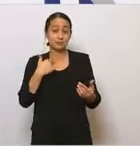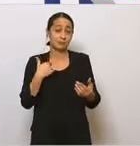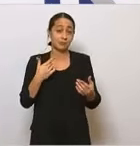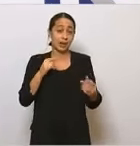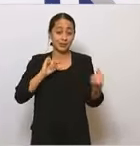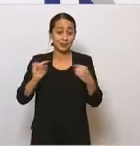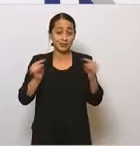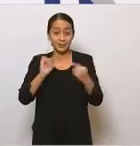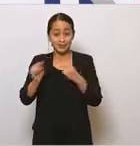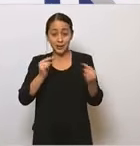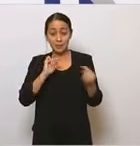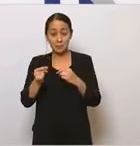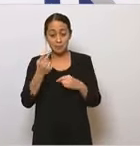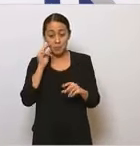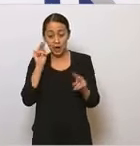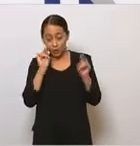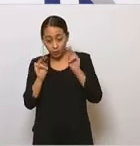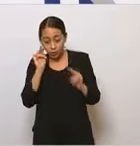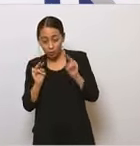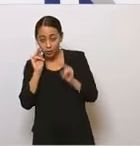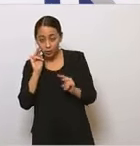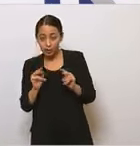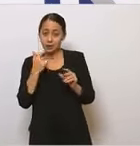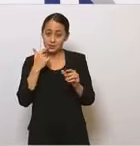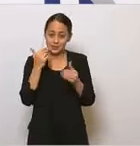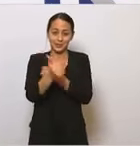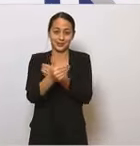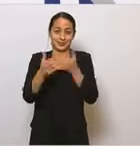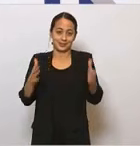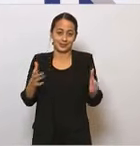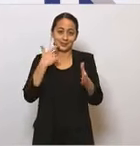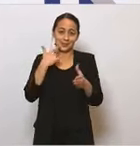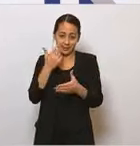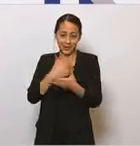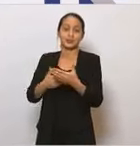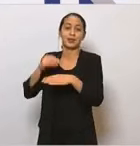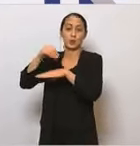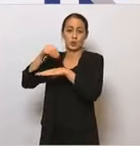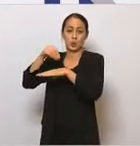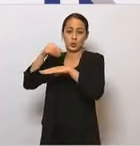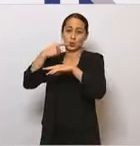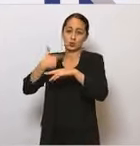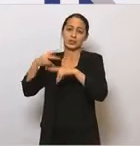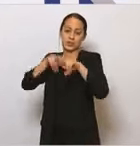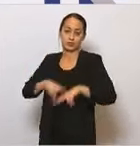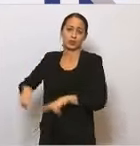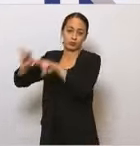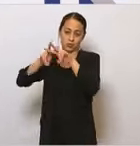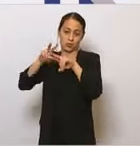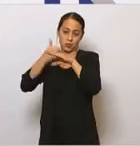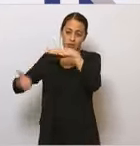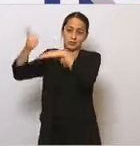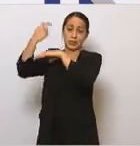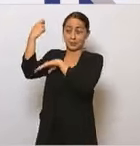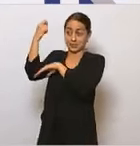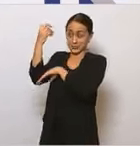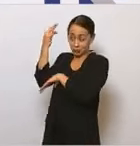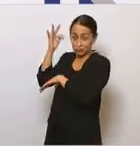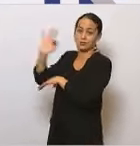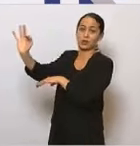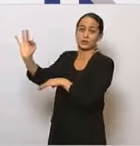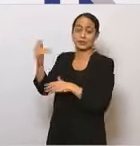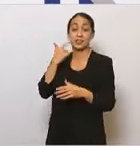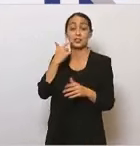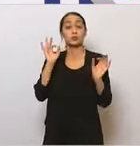aujourd'hui à Paris dans le cadre de la présidence française du Conseil de l'Union européenne. 14h pour une